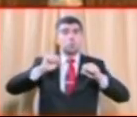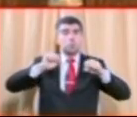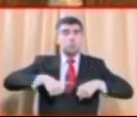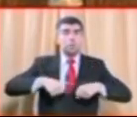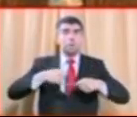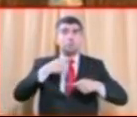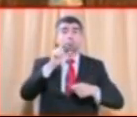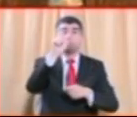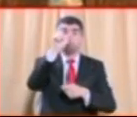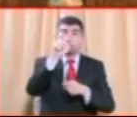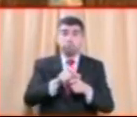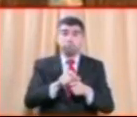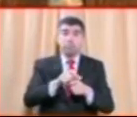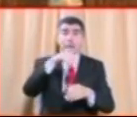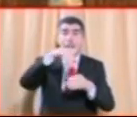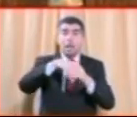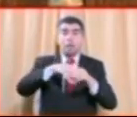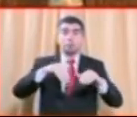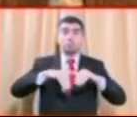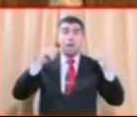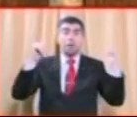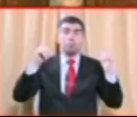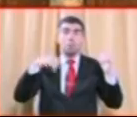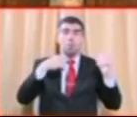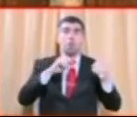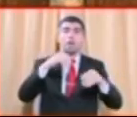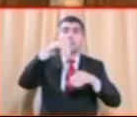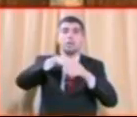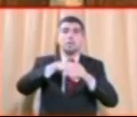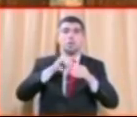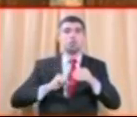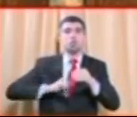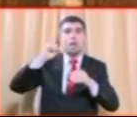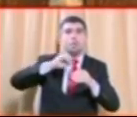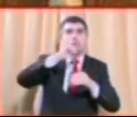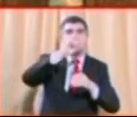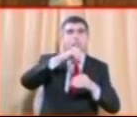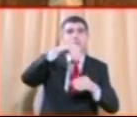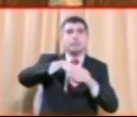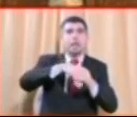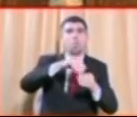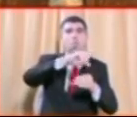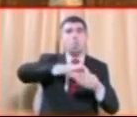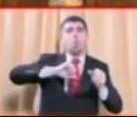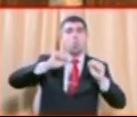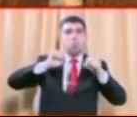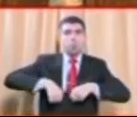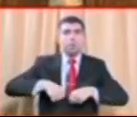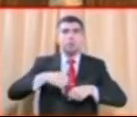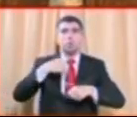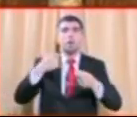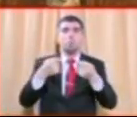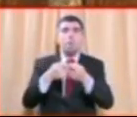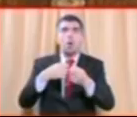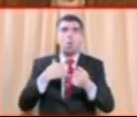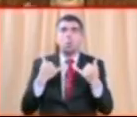يحضر معنا السيد النائب، وفي ذلك اعترف بأنه نجح في انتخابات طعون قدمناها للمجلس الدستوري ولا علاقة لها